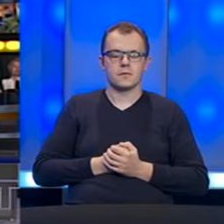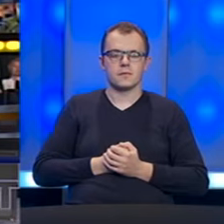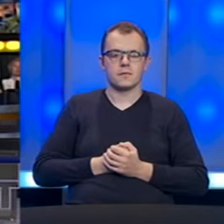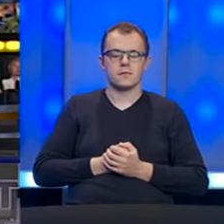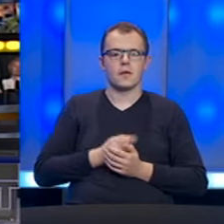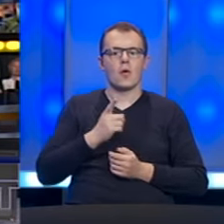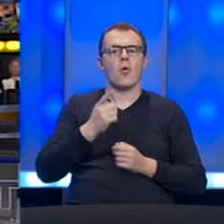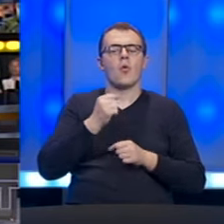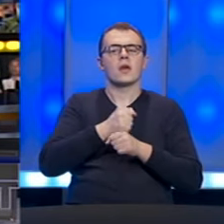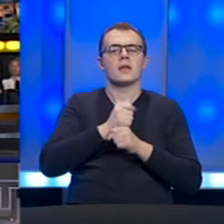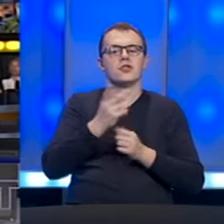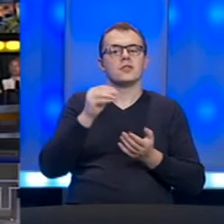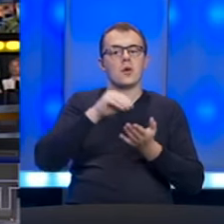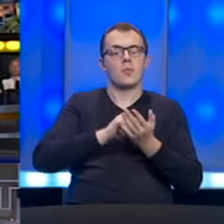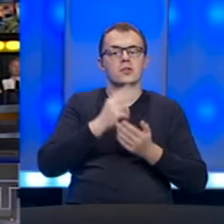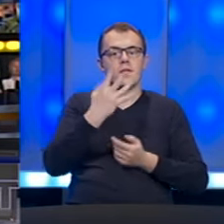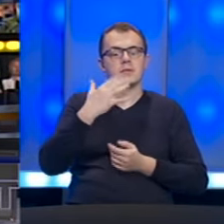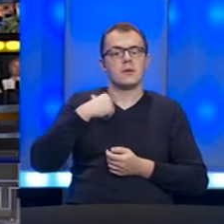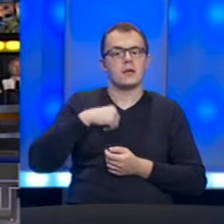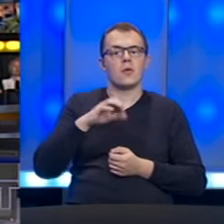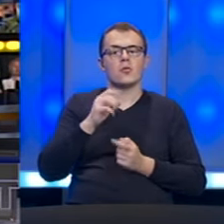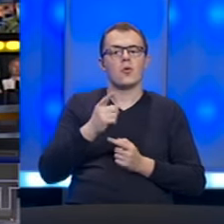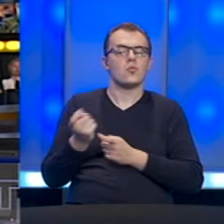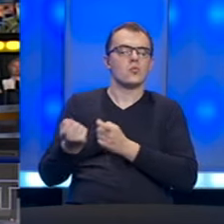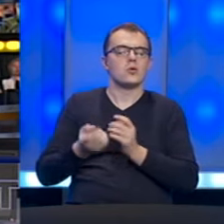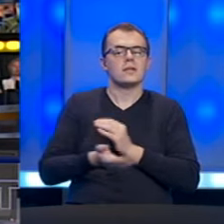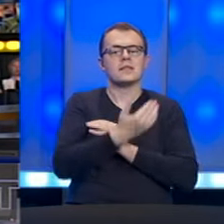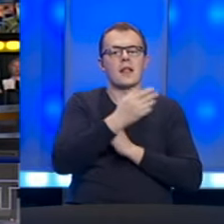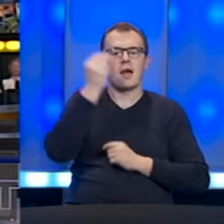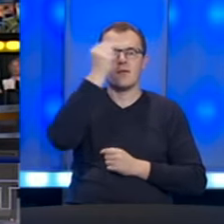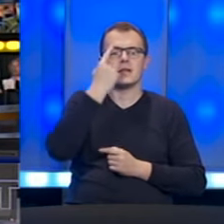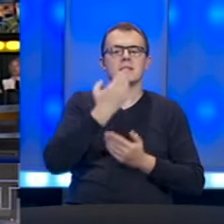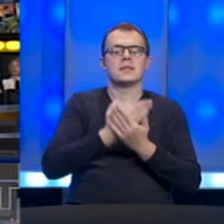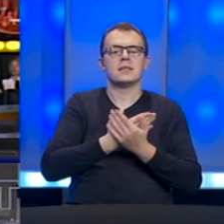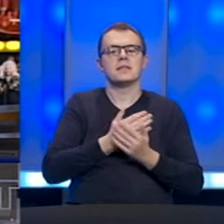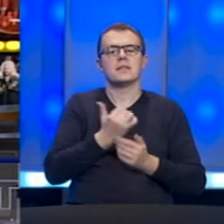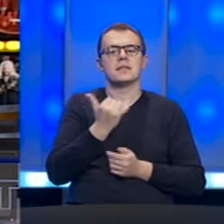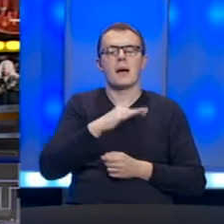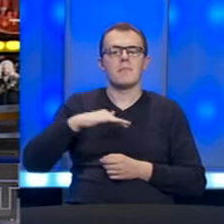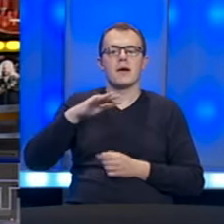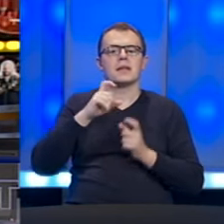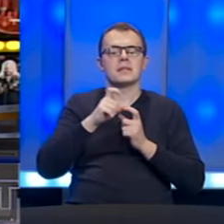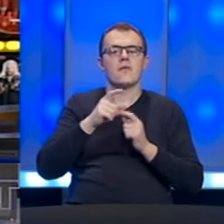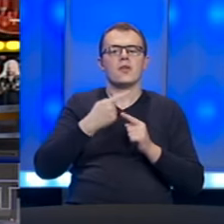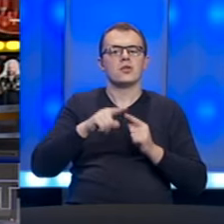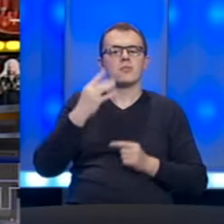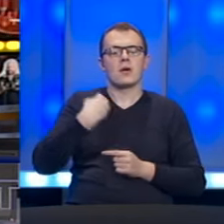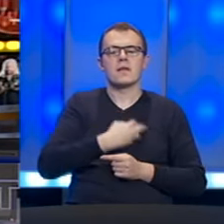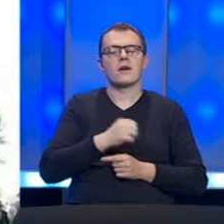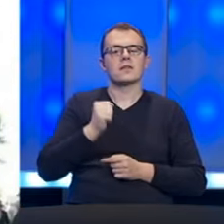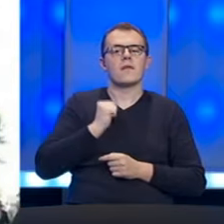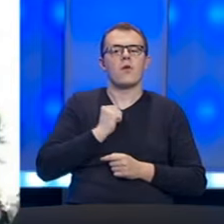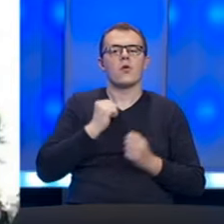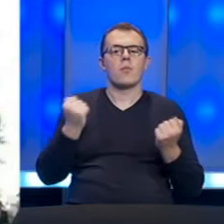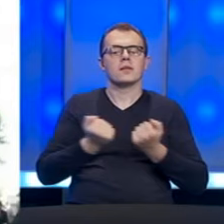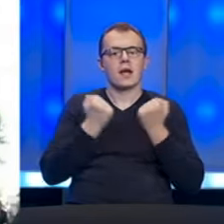U Gradišci se obilježava 25 godina od iseljavanja Srba iz zapadne Slavonije zbog hrvatske vojno-policijske akcije Bljesak